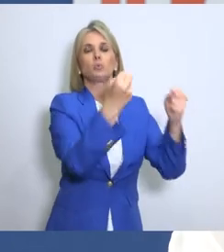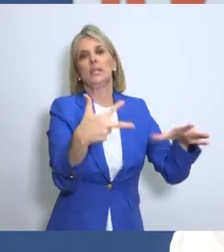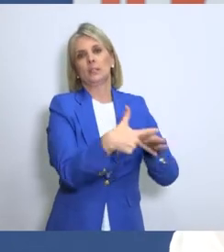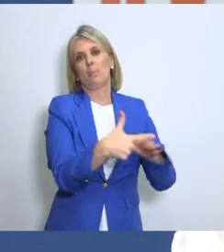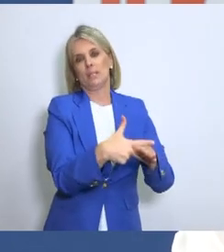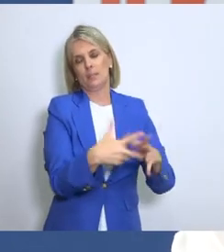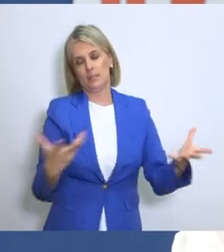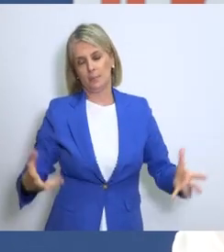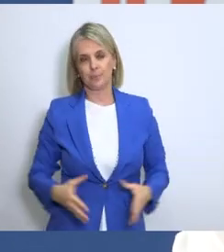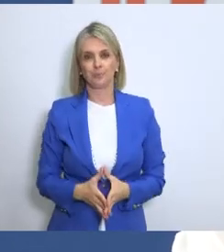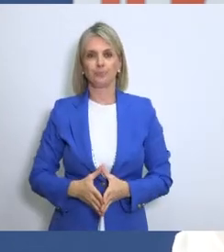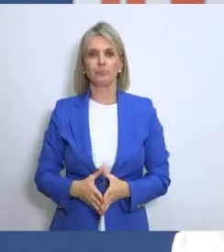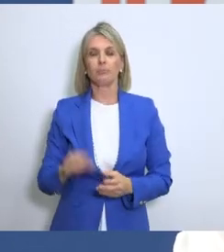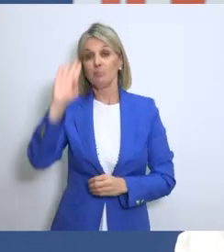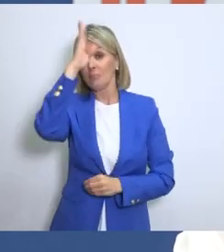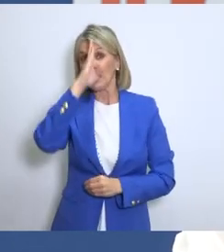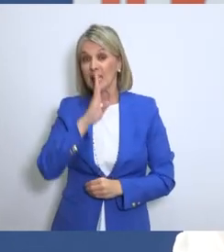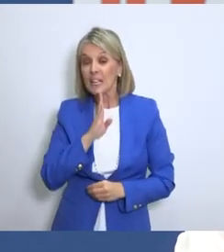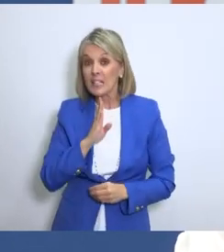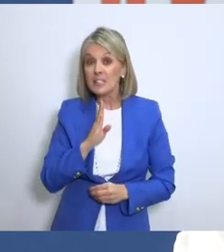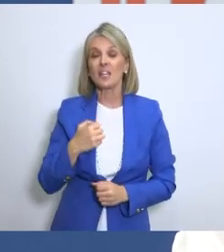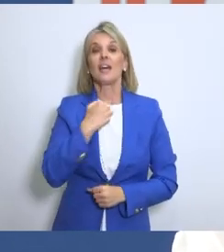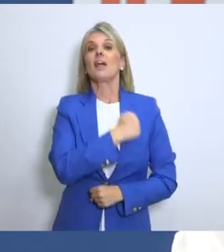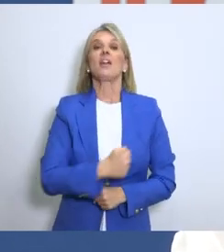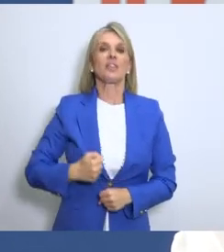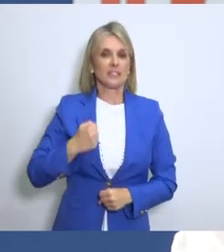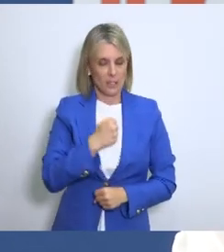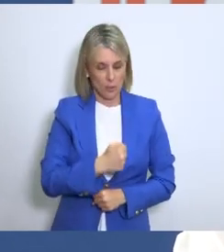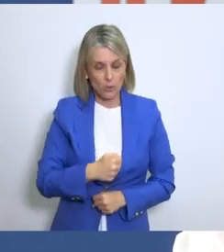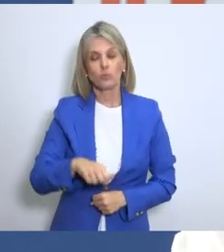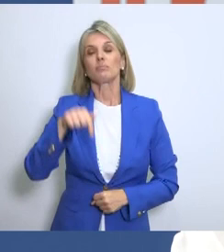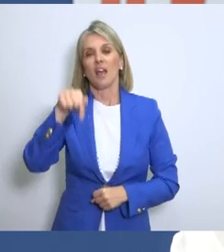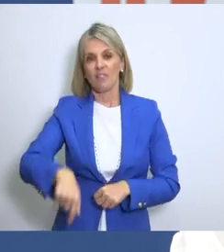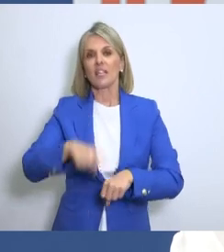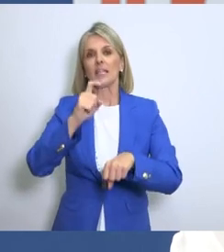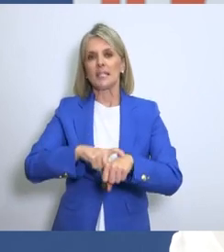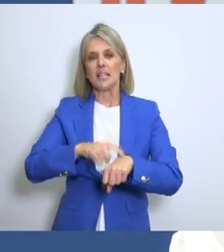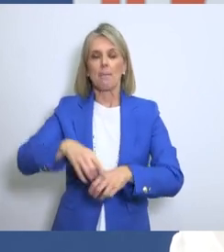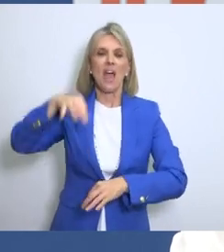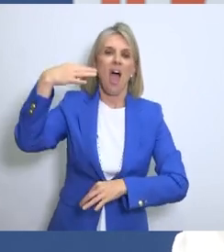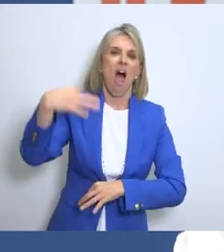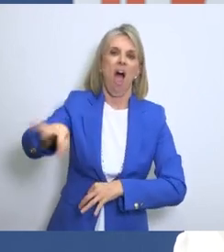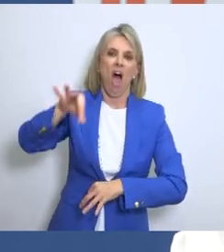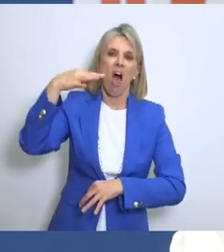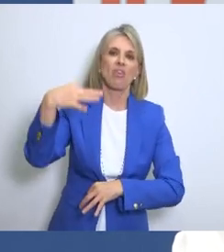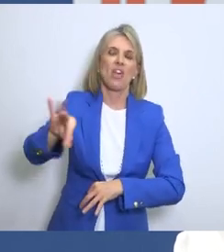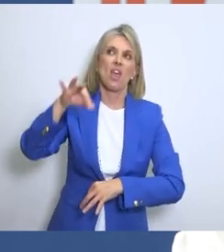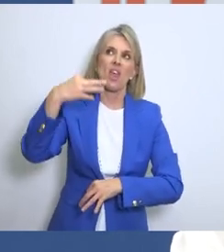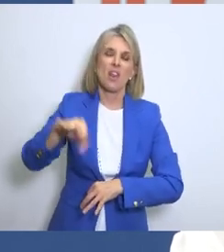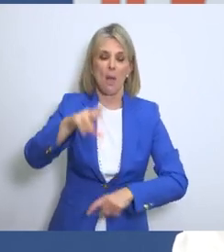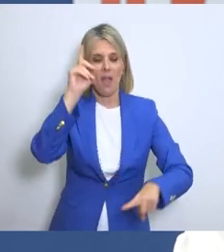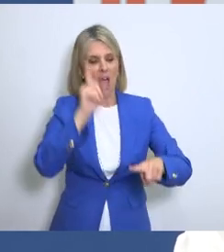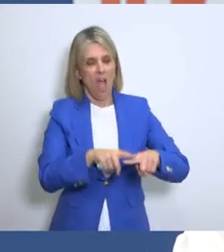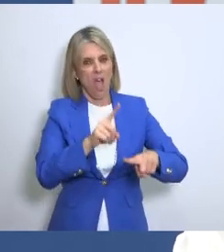Αυτή η κρίση έχει κάνει σήμερα τον ελληνικό καπιταλισμό από τους πιο αδύναμους κρίκους στο νέο